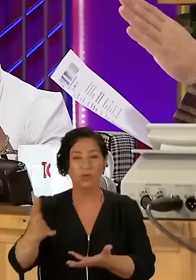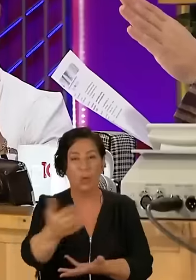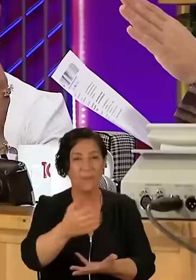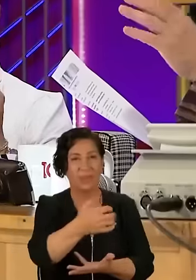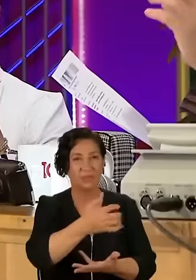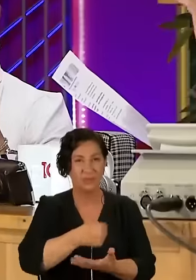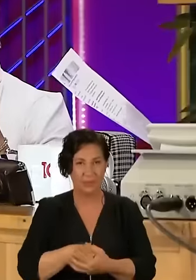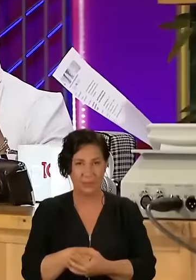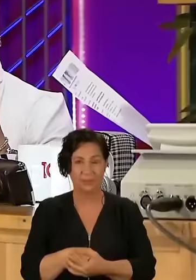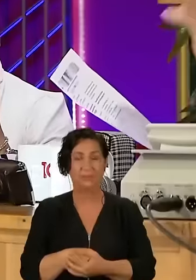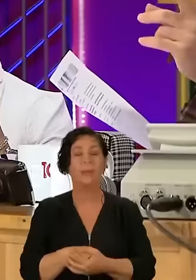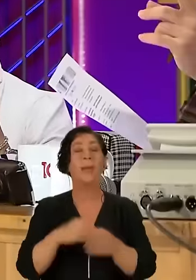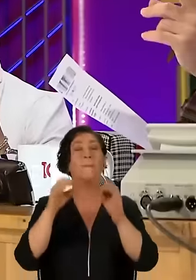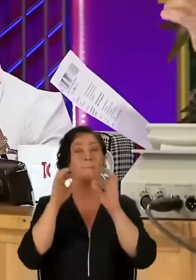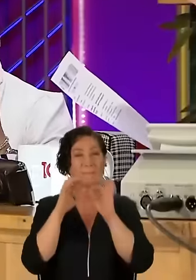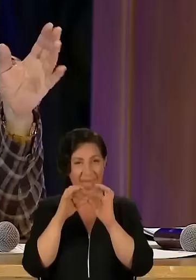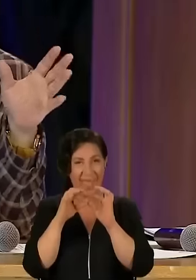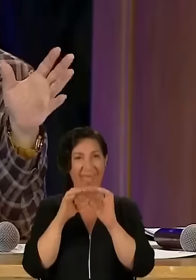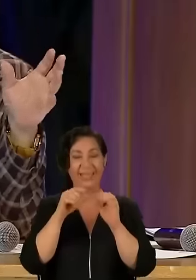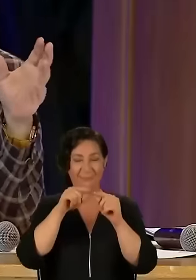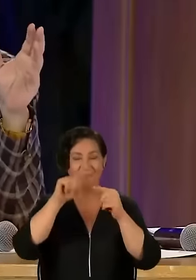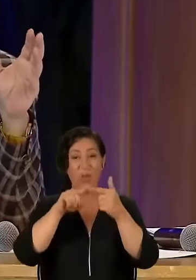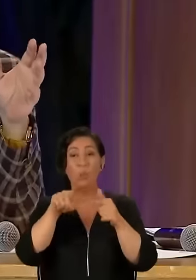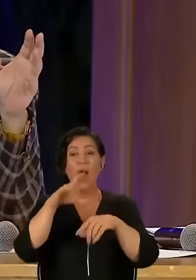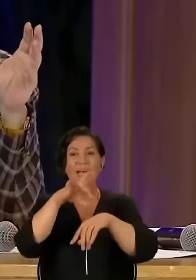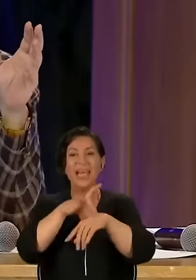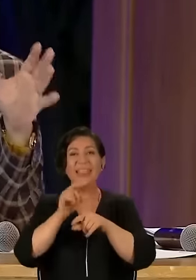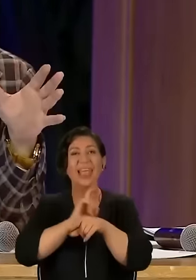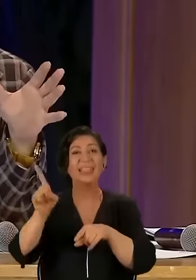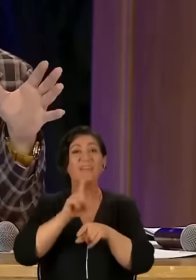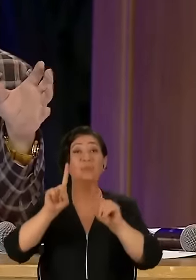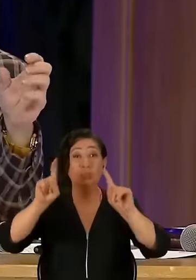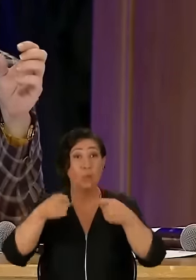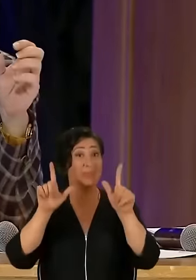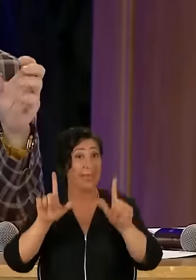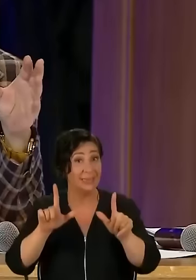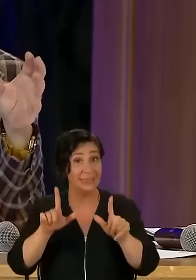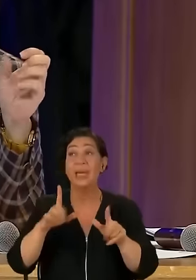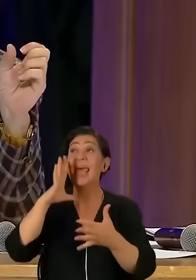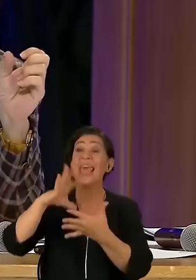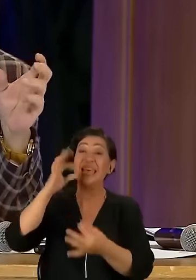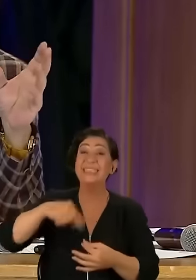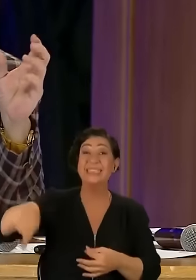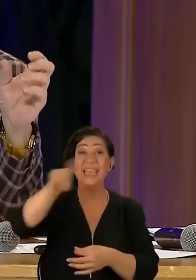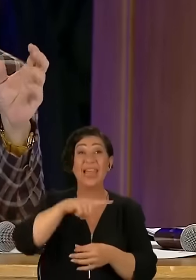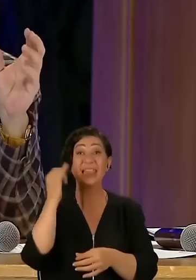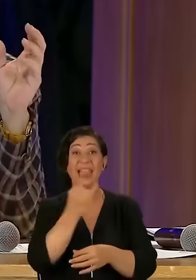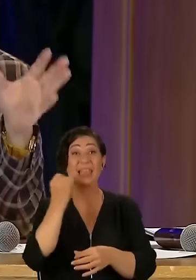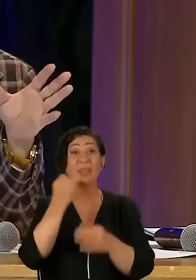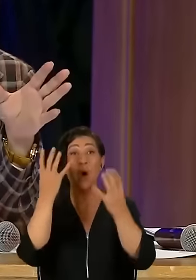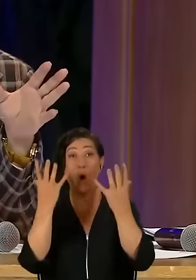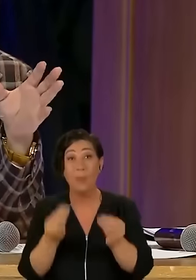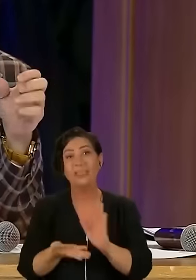toplanacak. B. Bu hastalığın tedavisi bulunmalı, insanlığa tehdit